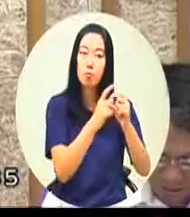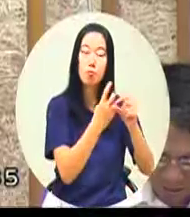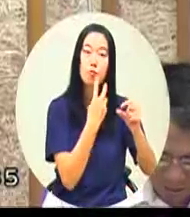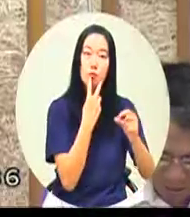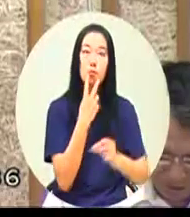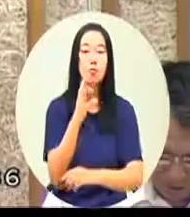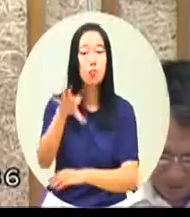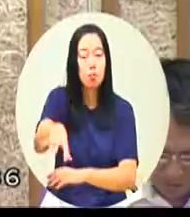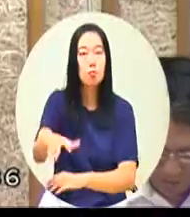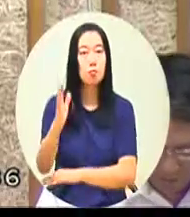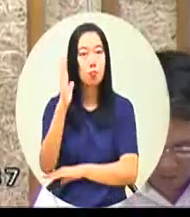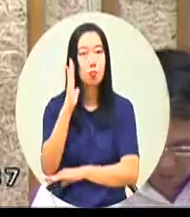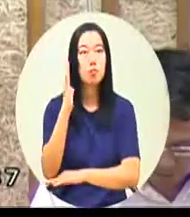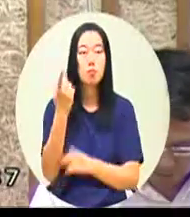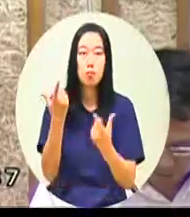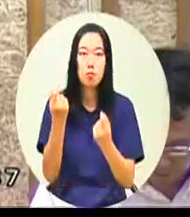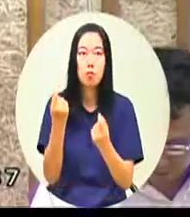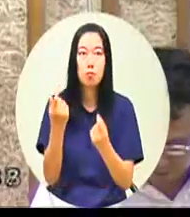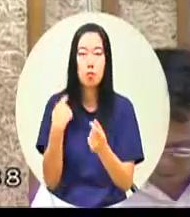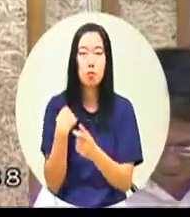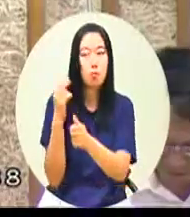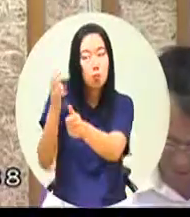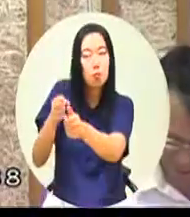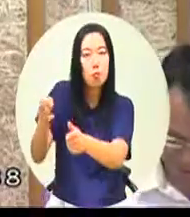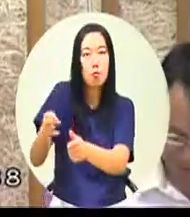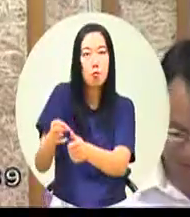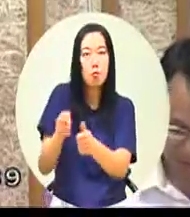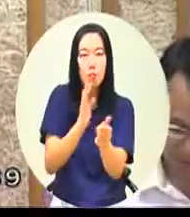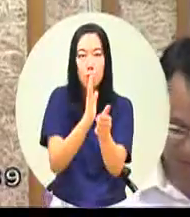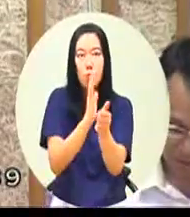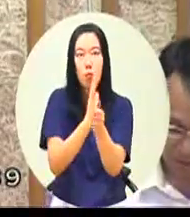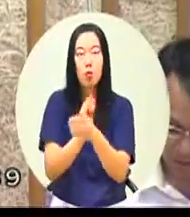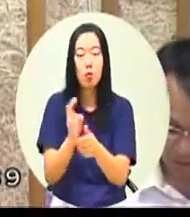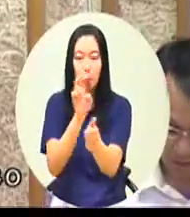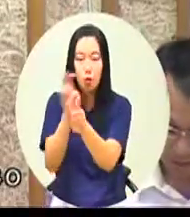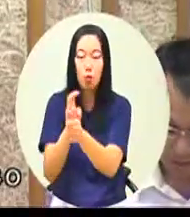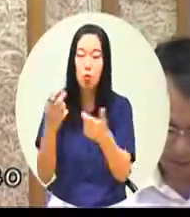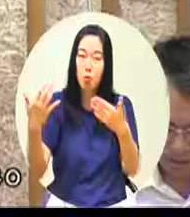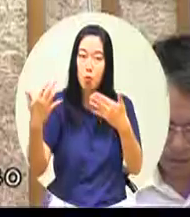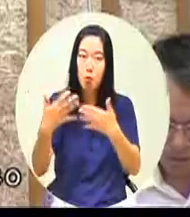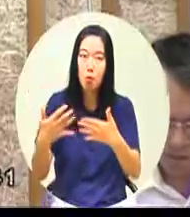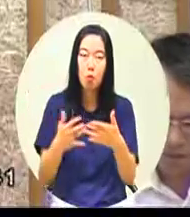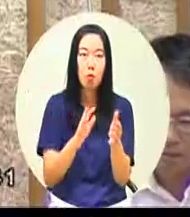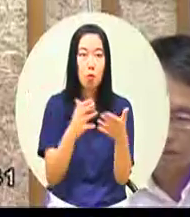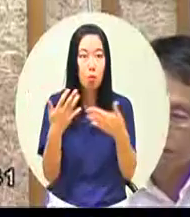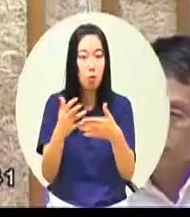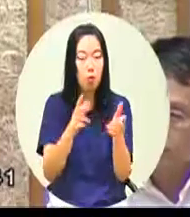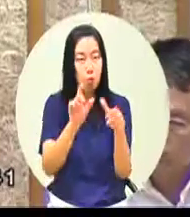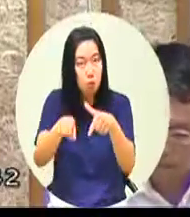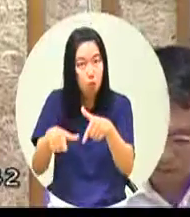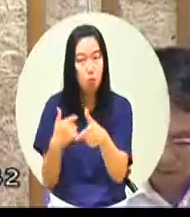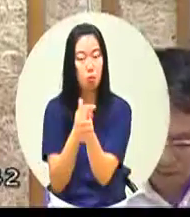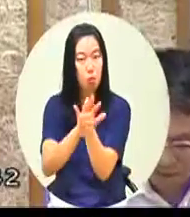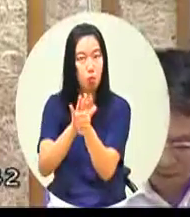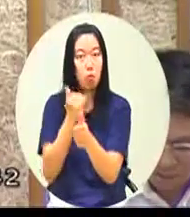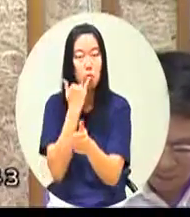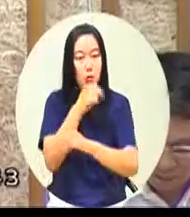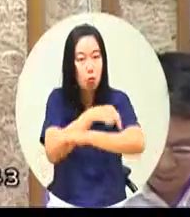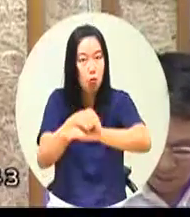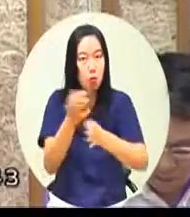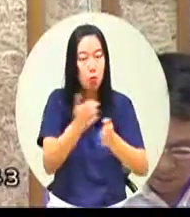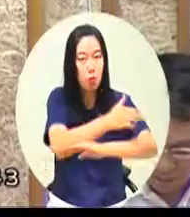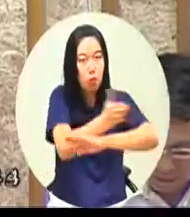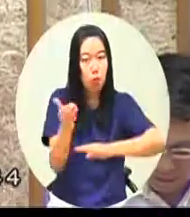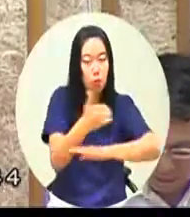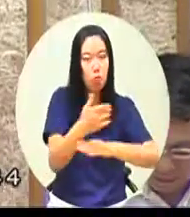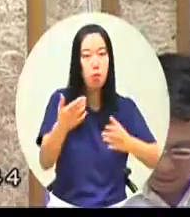渔业署这一边其实也已经开始委托整个顾问公司开始在进行这样的一个规划。我想为了打造成这个整个前镇渔港成